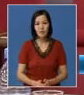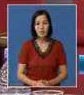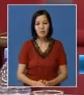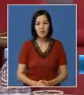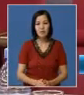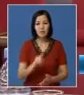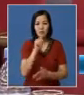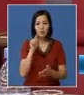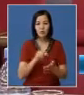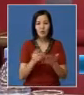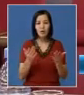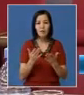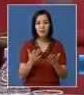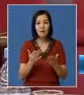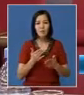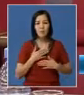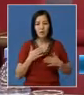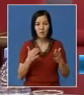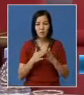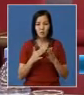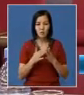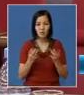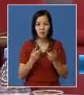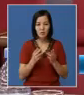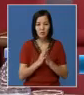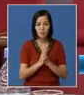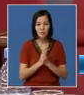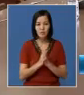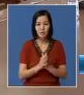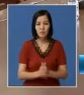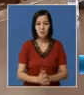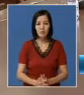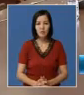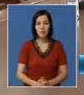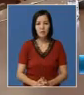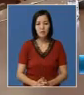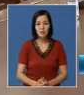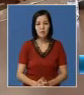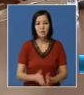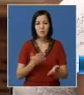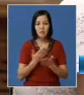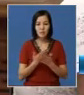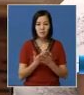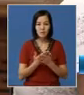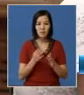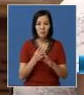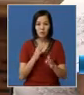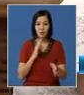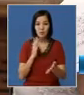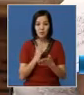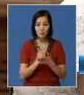Қандай сұрағың сен? Маған баспана жағынан. 692 стоит. Будем смотреть, если какая-то возможность другая